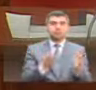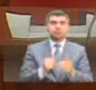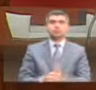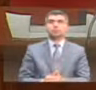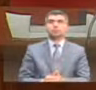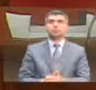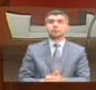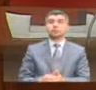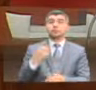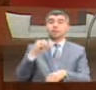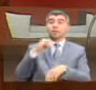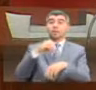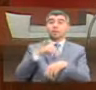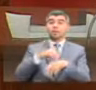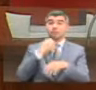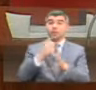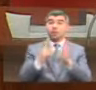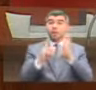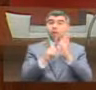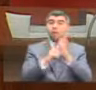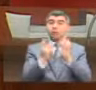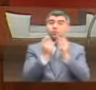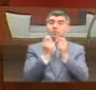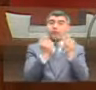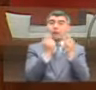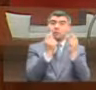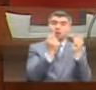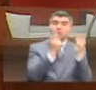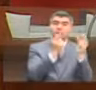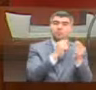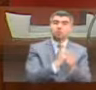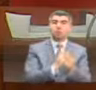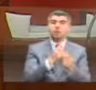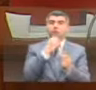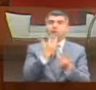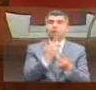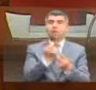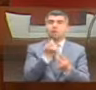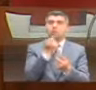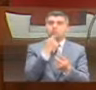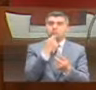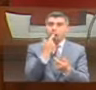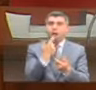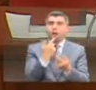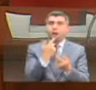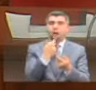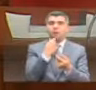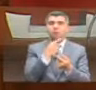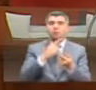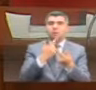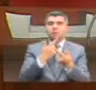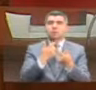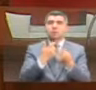يتعلق بشفافية علاقات المؤسسات أو الشركات التي تعطي العلاجات أو تنتج أو تتاجر في المواد الصيدلية